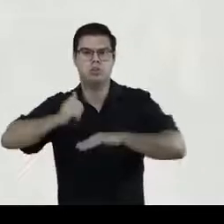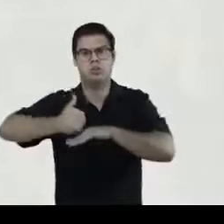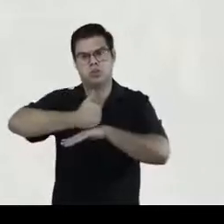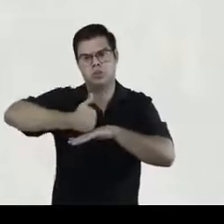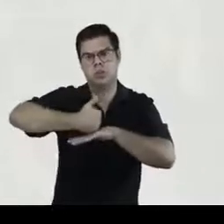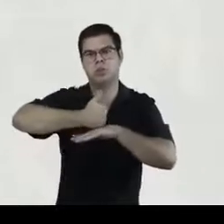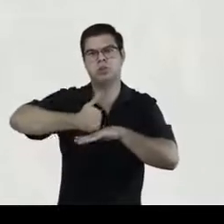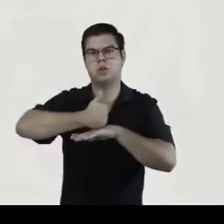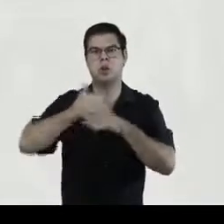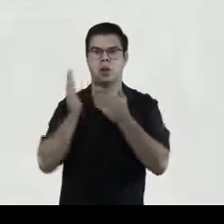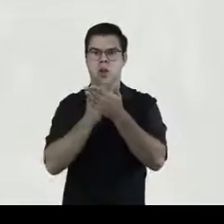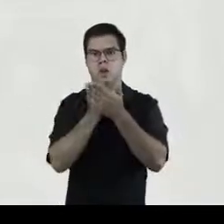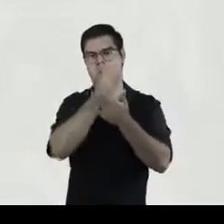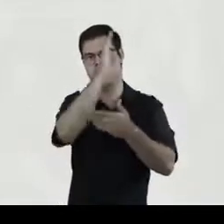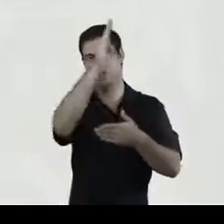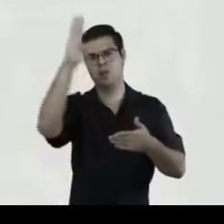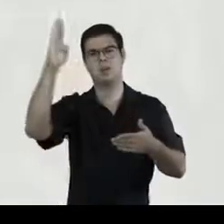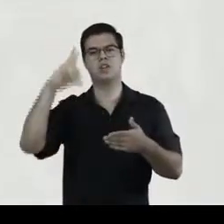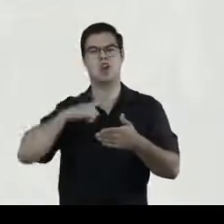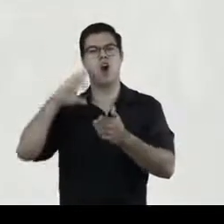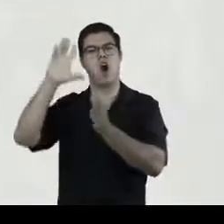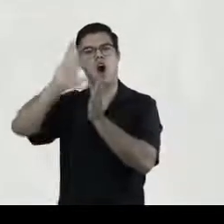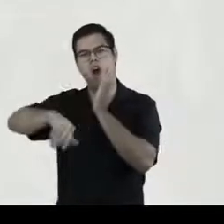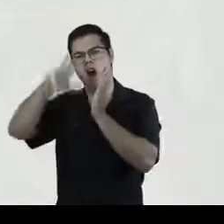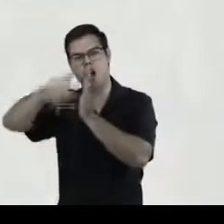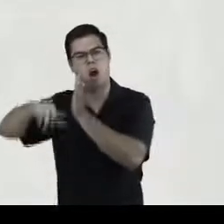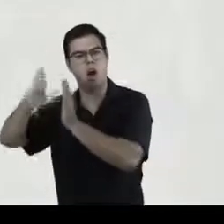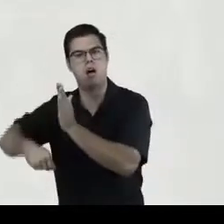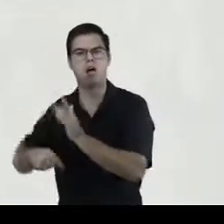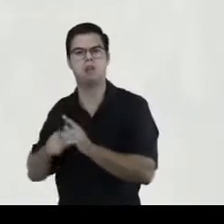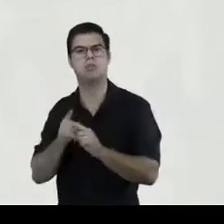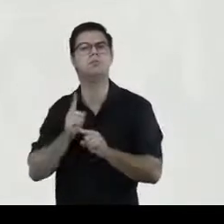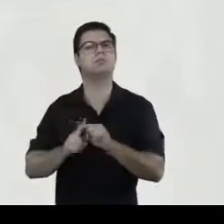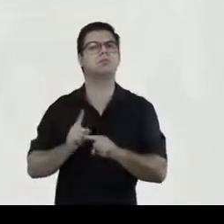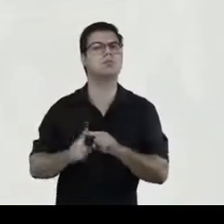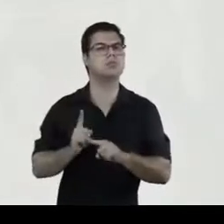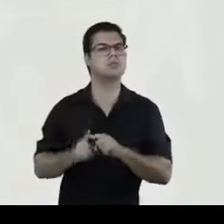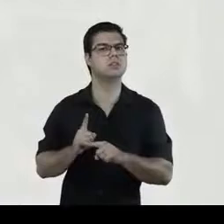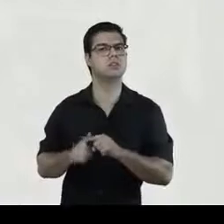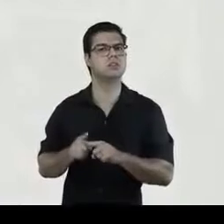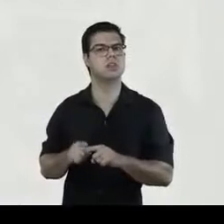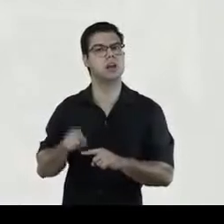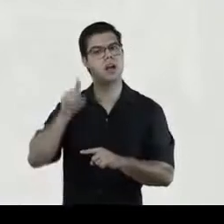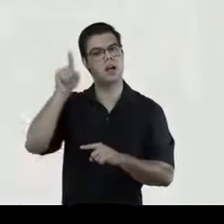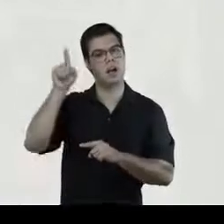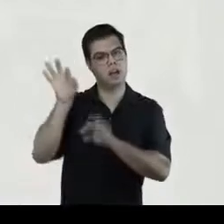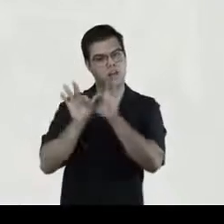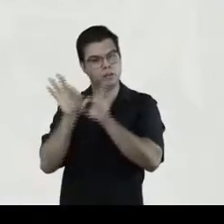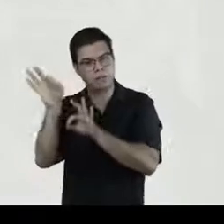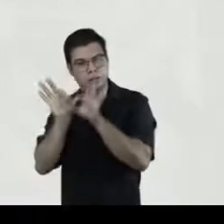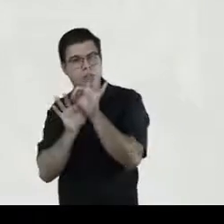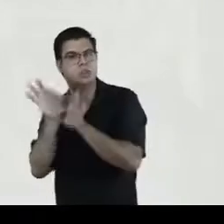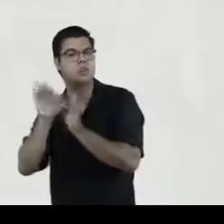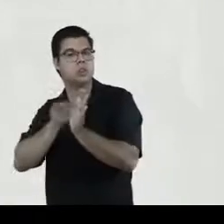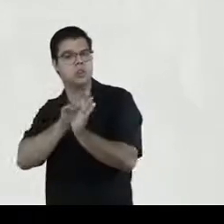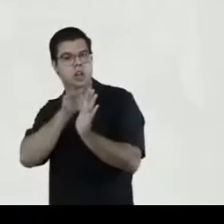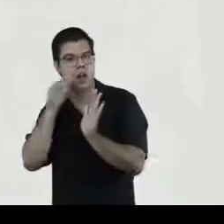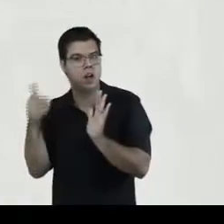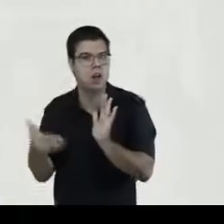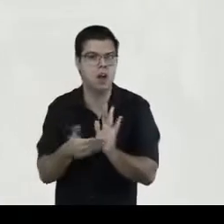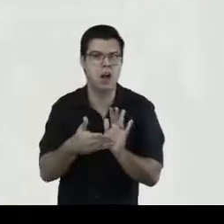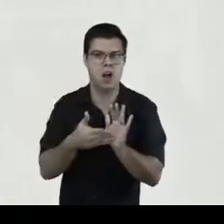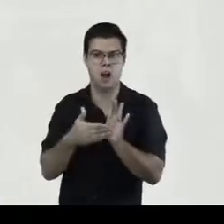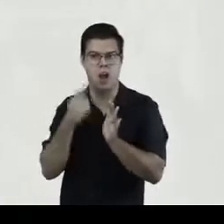faute d'avoir fait toutes les vérifications qui auraient été nécessaires. Voilà, je vous